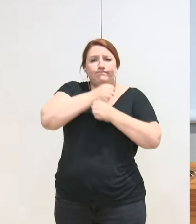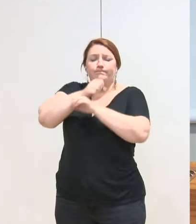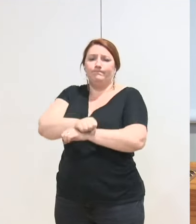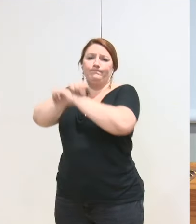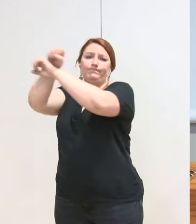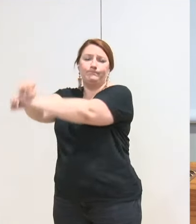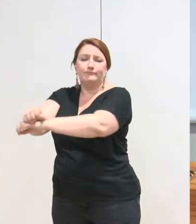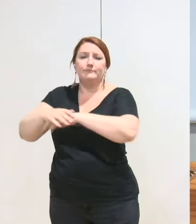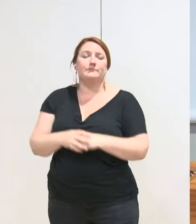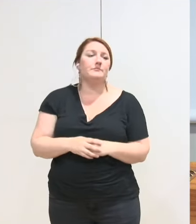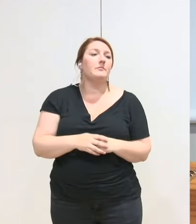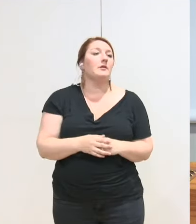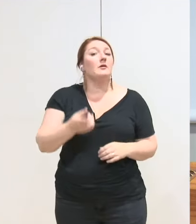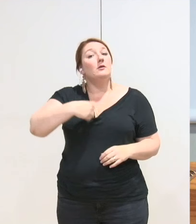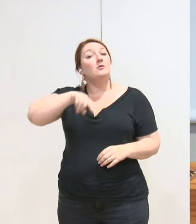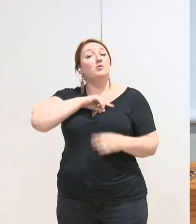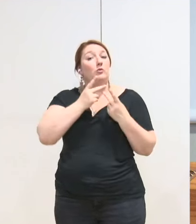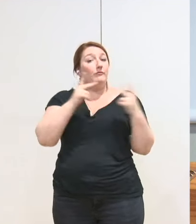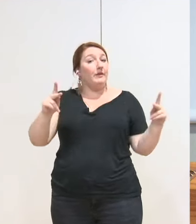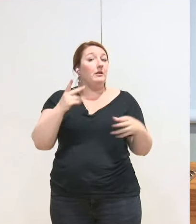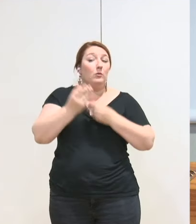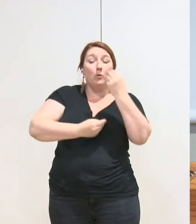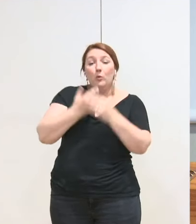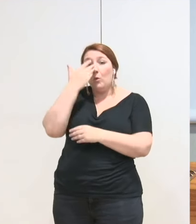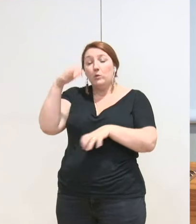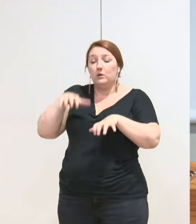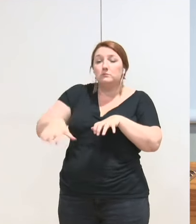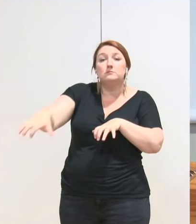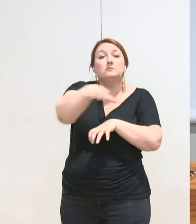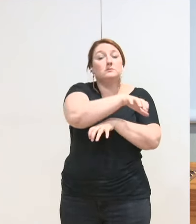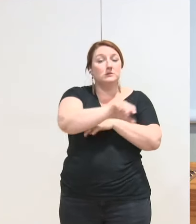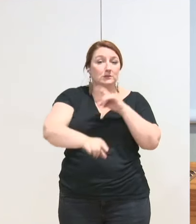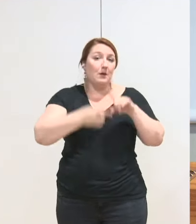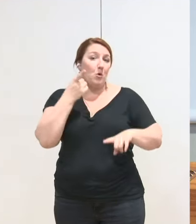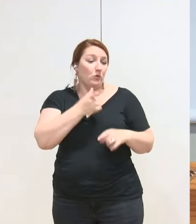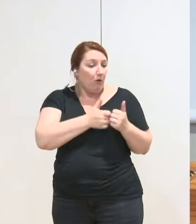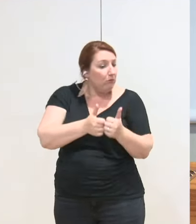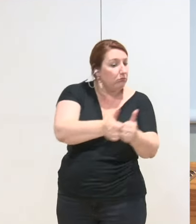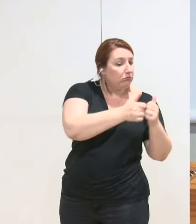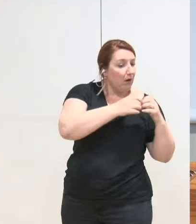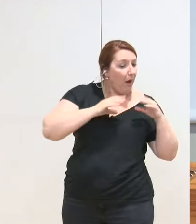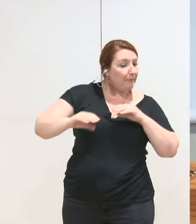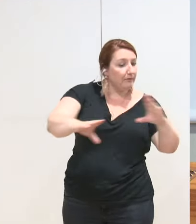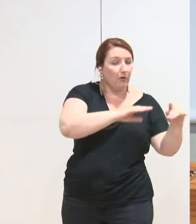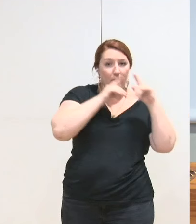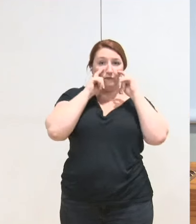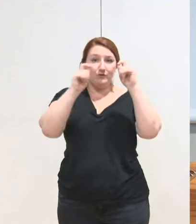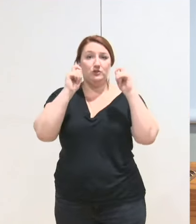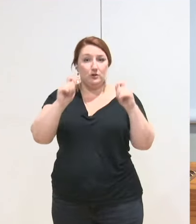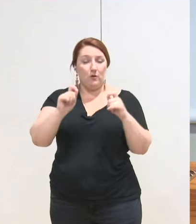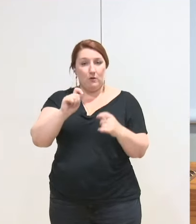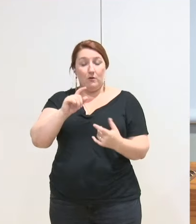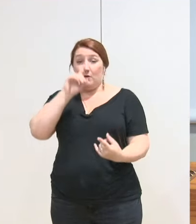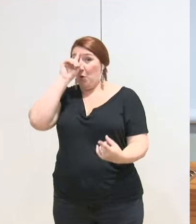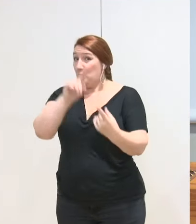l'ensemble des collec iité locale main dans la main avec les habitants d'être vigilant et de s'assurer que des projets positifs émergent